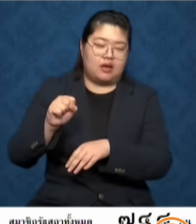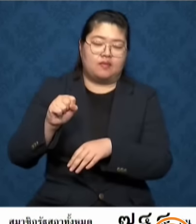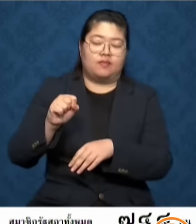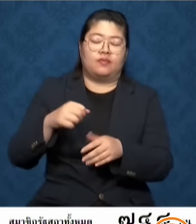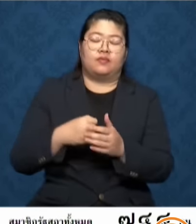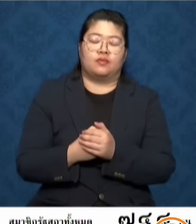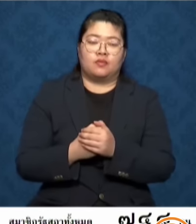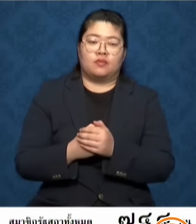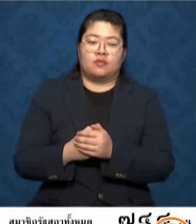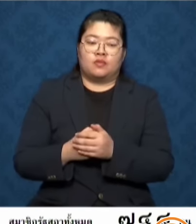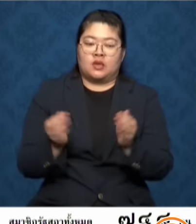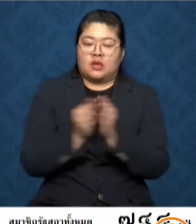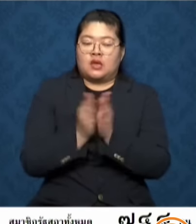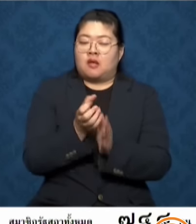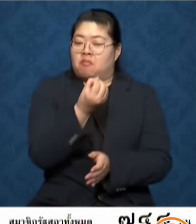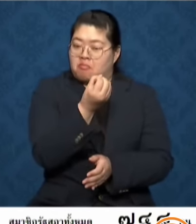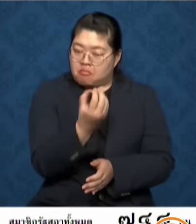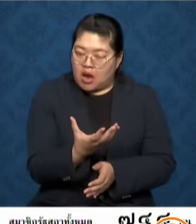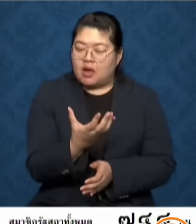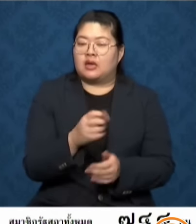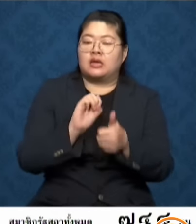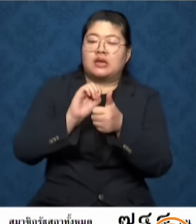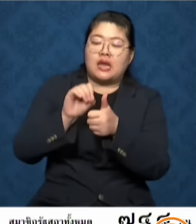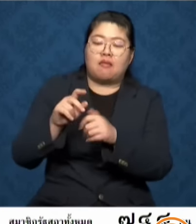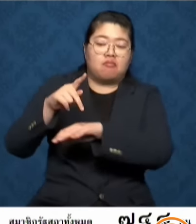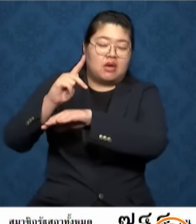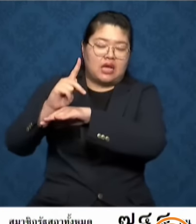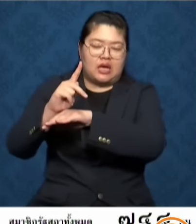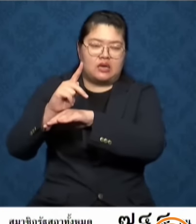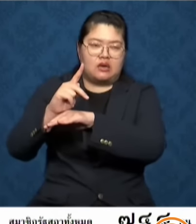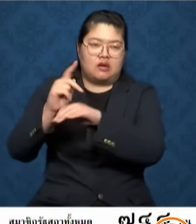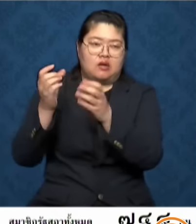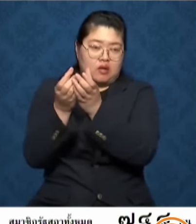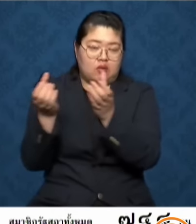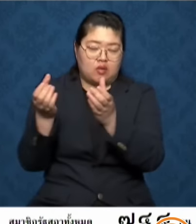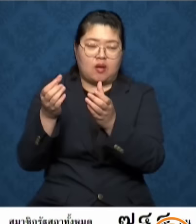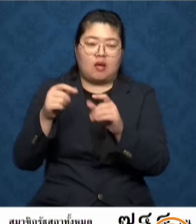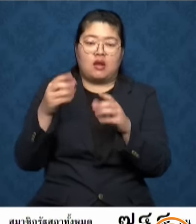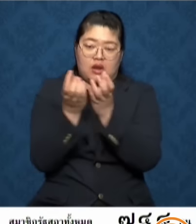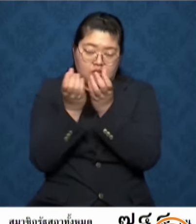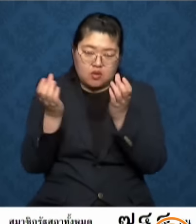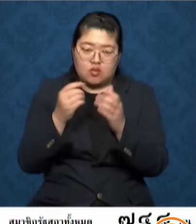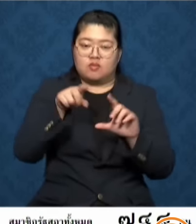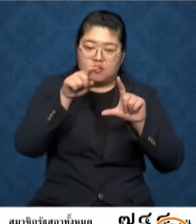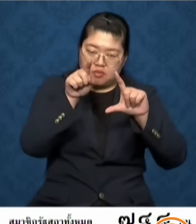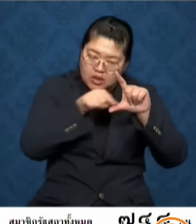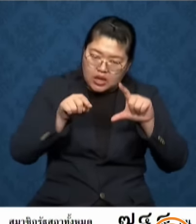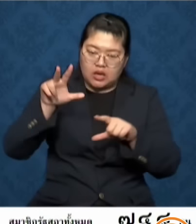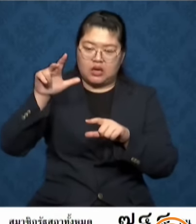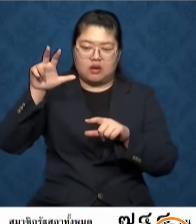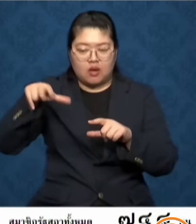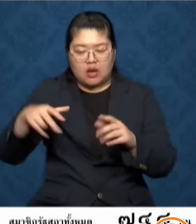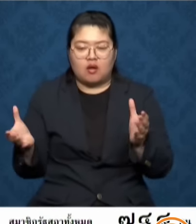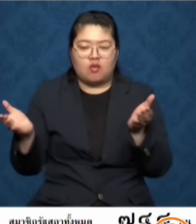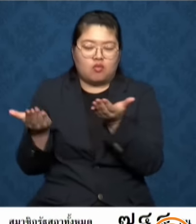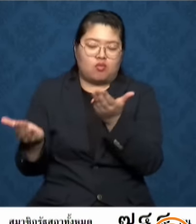และที่มีมัติเสียงขางมากครับแนะนให gauge ราSamon Fatsก็ยอมรกบผมเองในกป